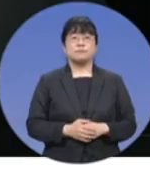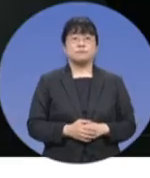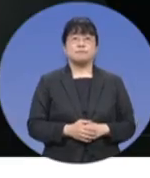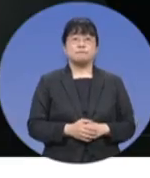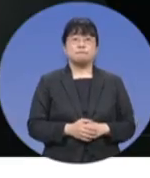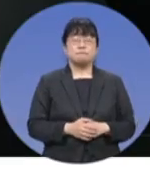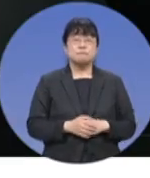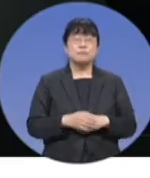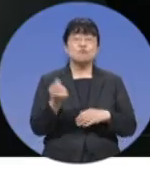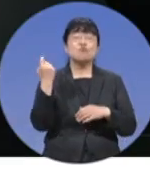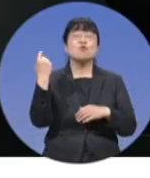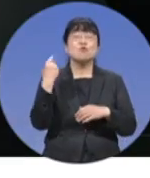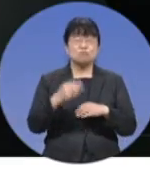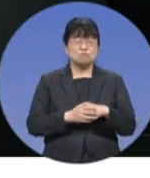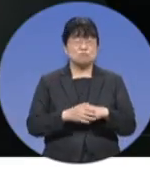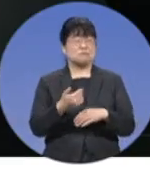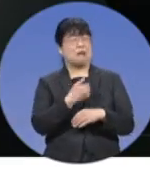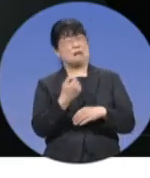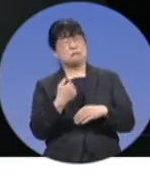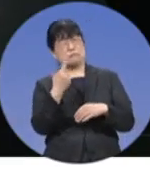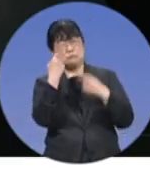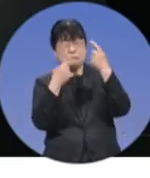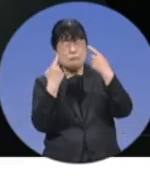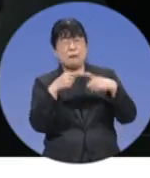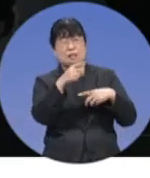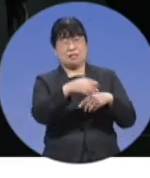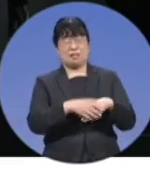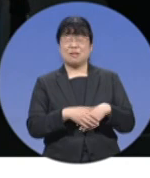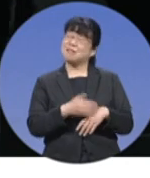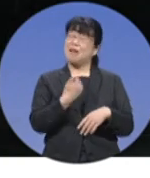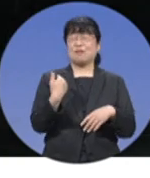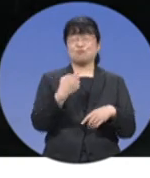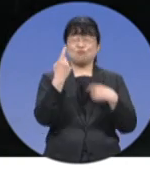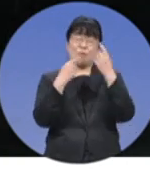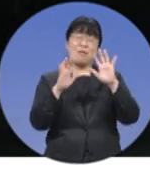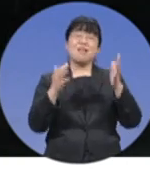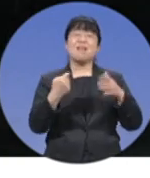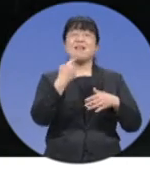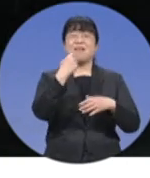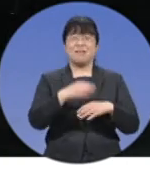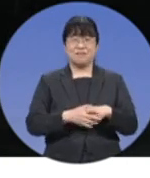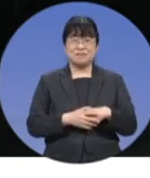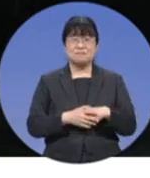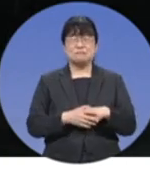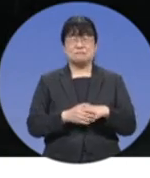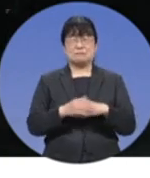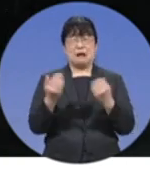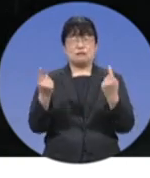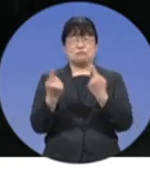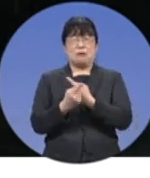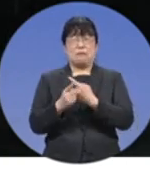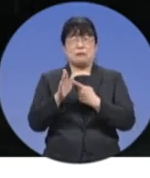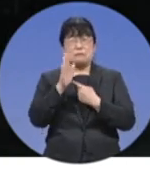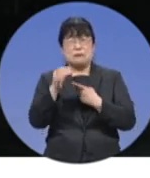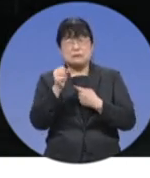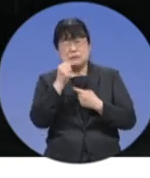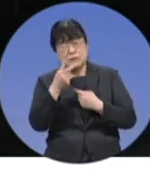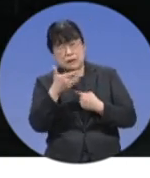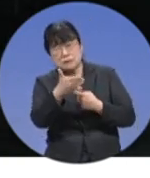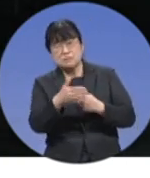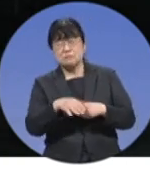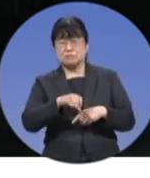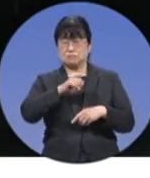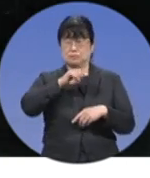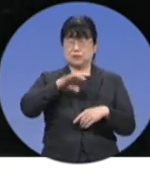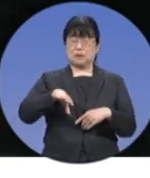乗ってく。 大丈夫、そんな酔っ払って 大丈夫、酔っ払ってないから。 代行にした方がいいんじゃないの。 どうしてあの